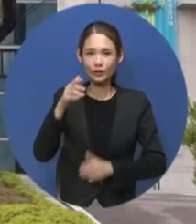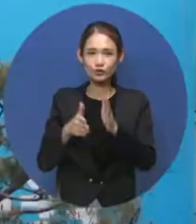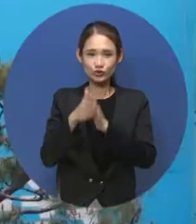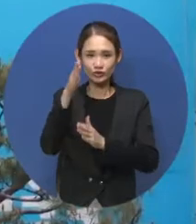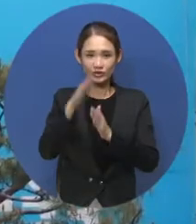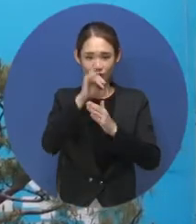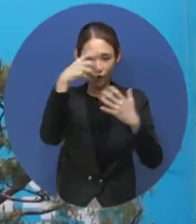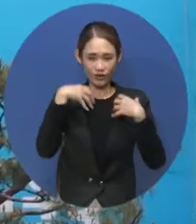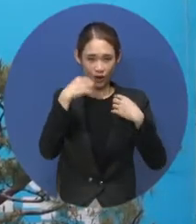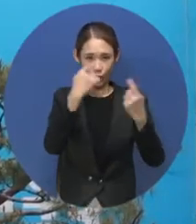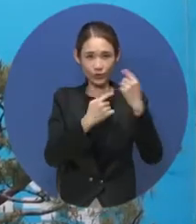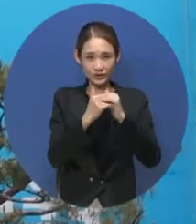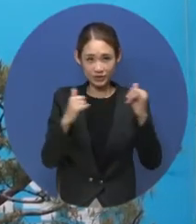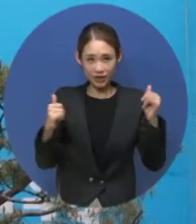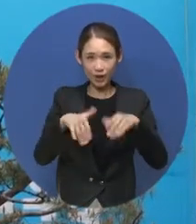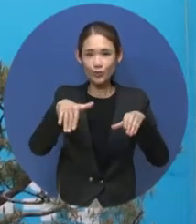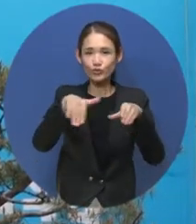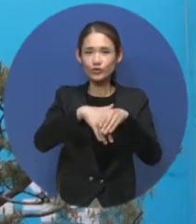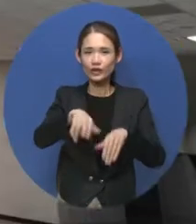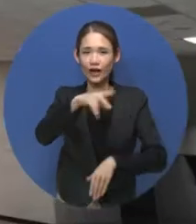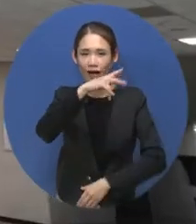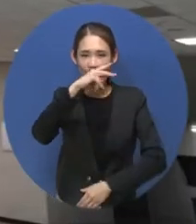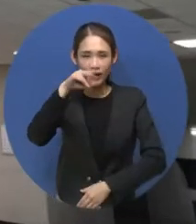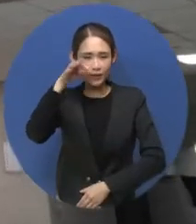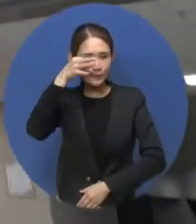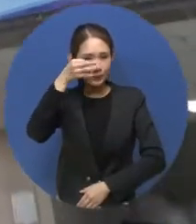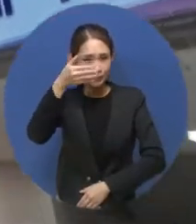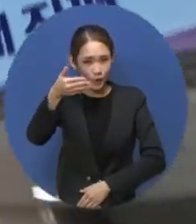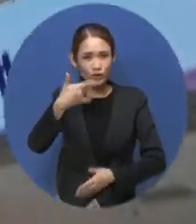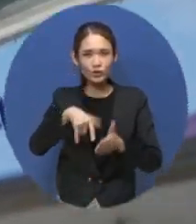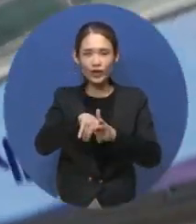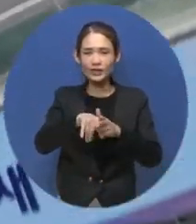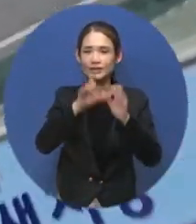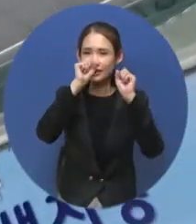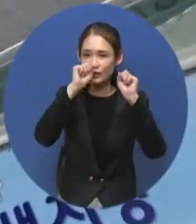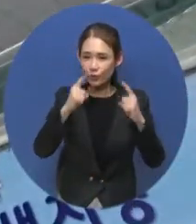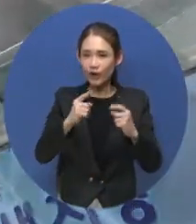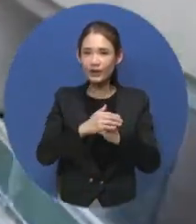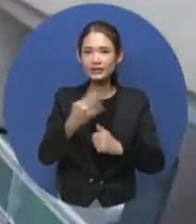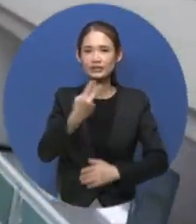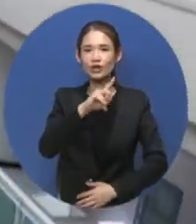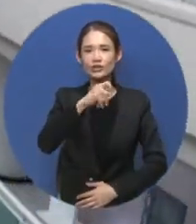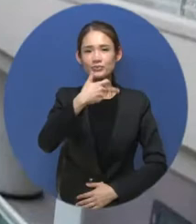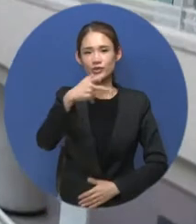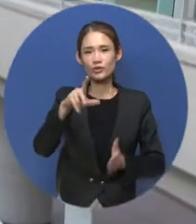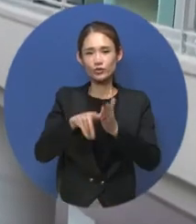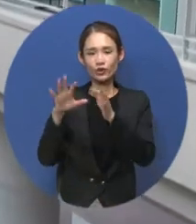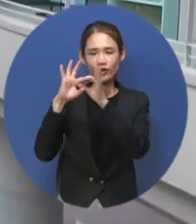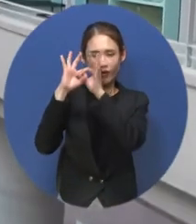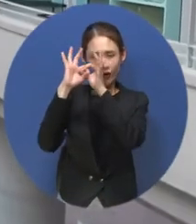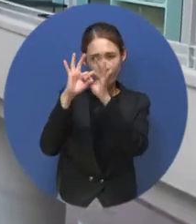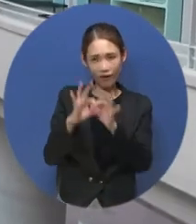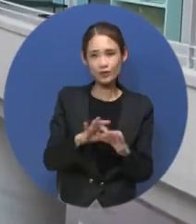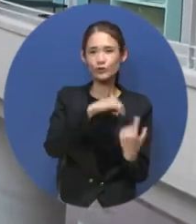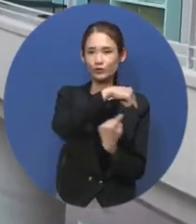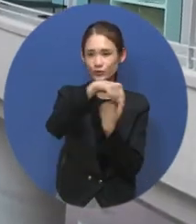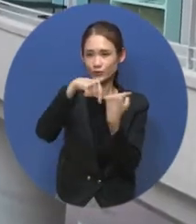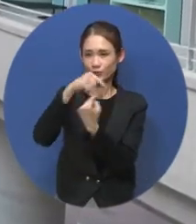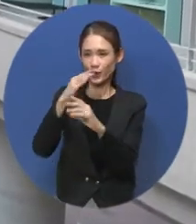방문객에게 문화 향유의 열린 기회를 제공하는 특별한 공간을 지난 2017년부터 꾸준히 운영해 오고